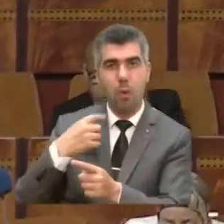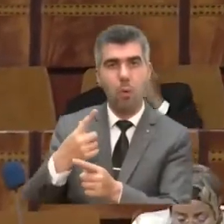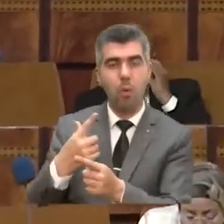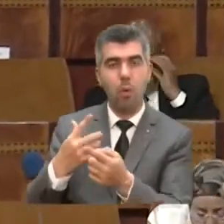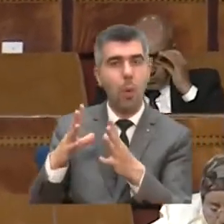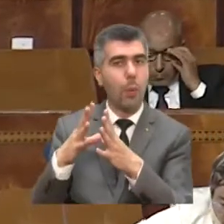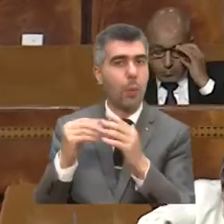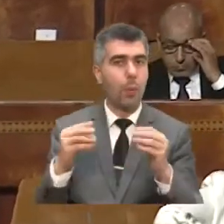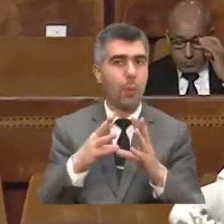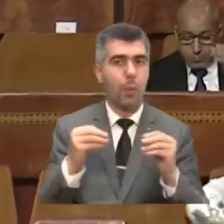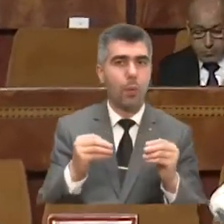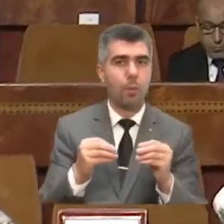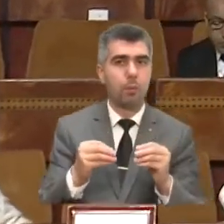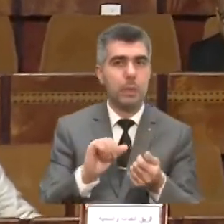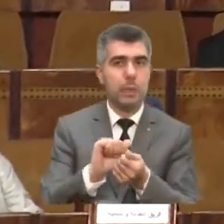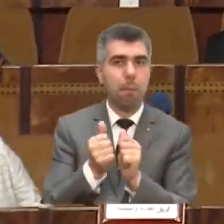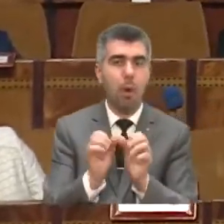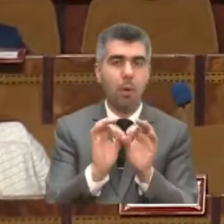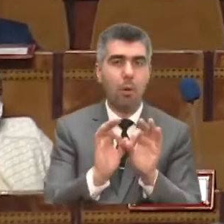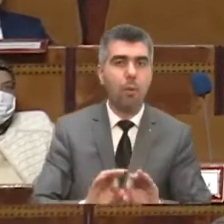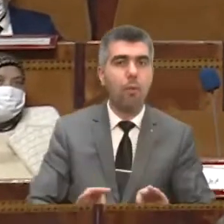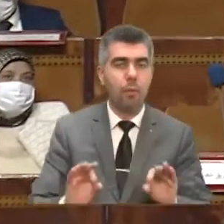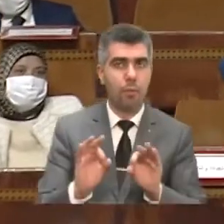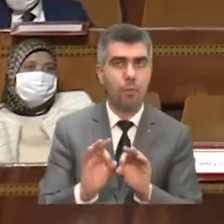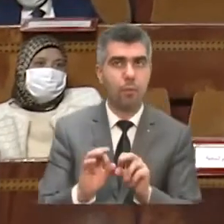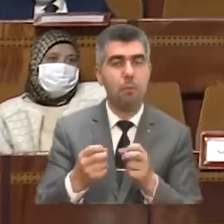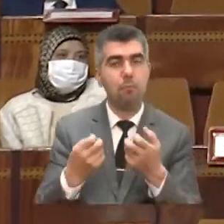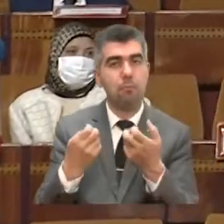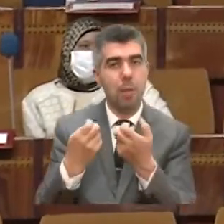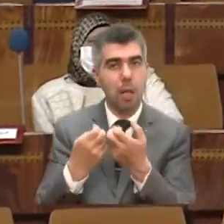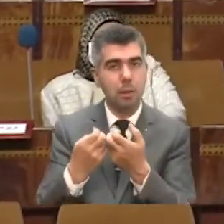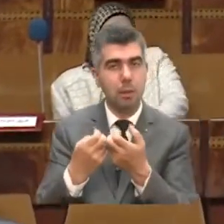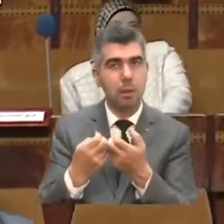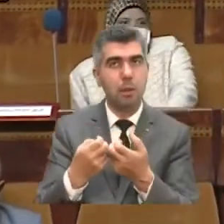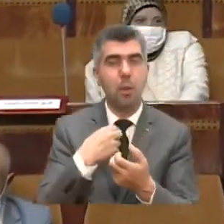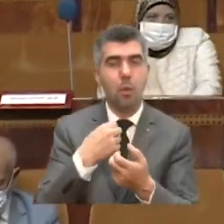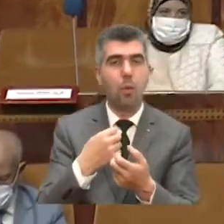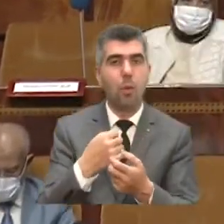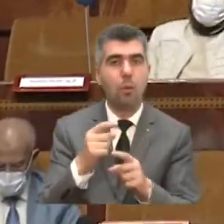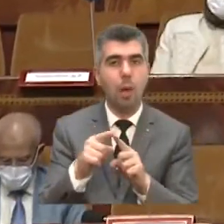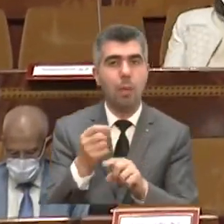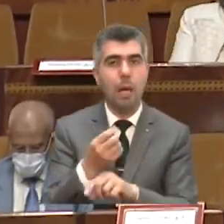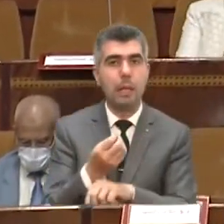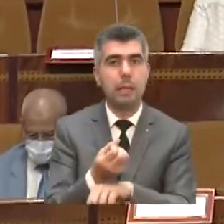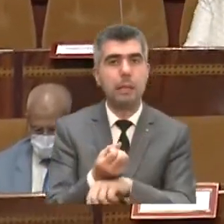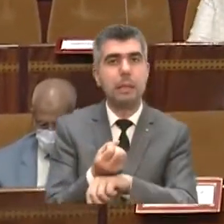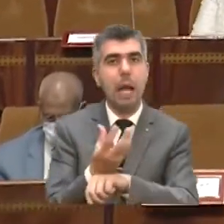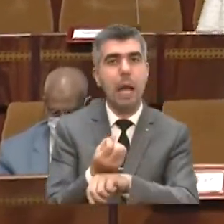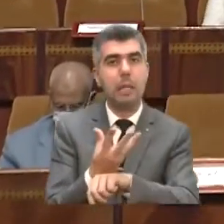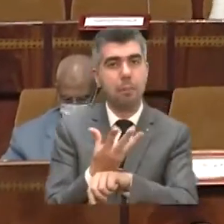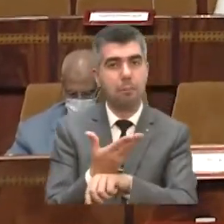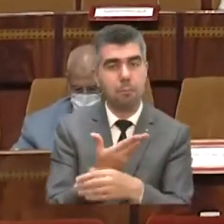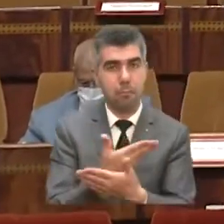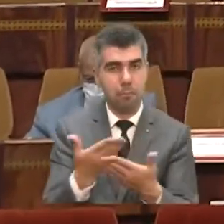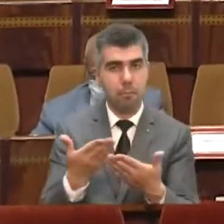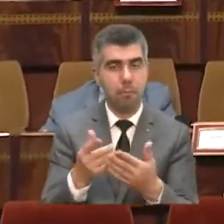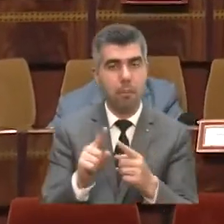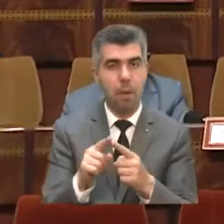انعدام هذه الملاعب، واخص بالذكر اقليم سيدي قاسم لاغلب الجامعات ديال الجامعات